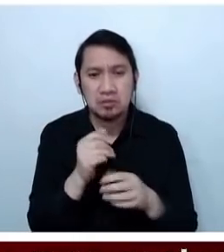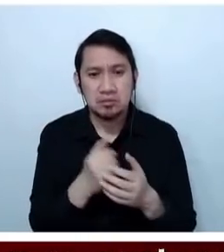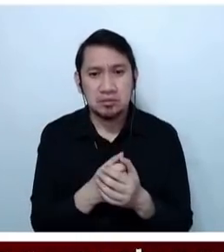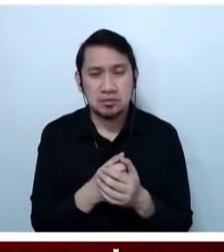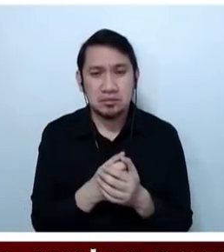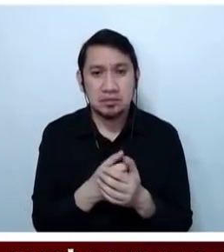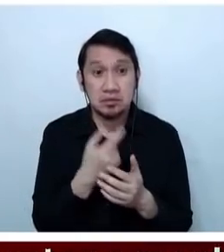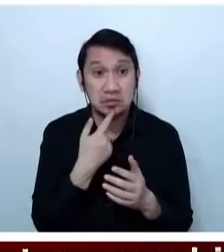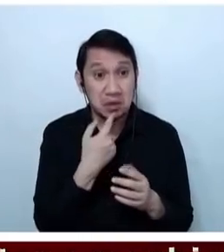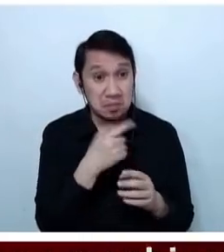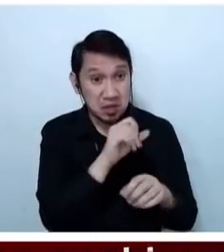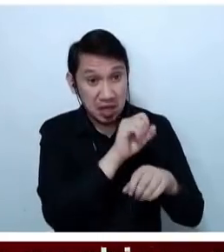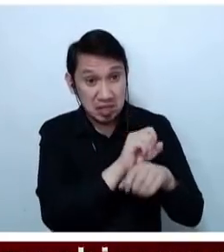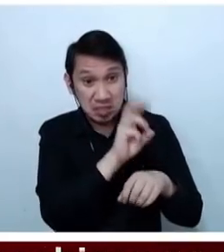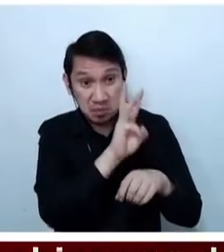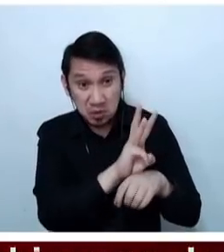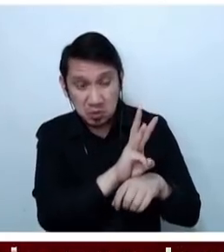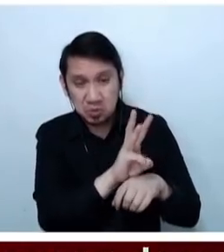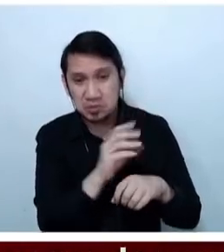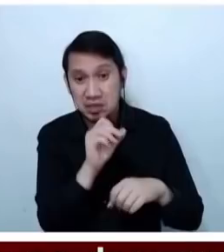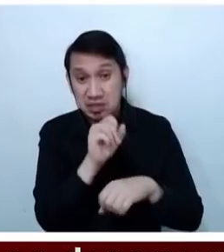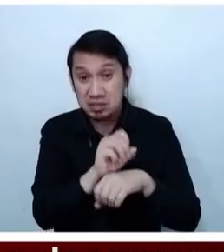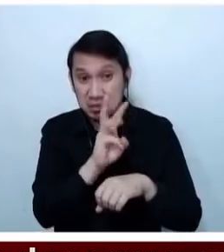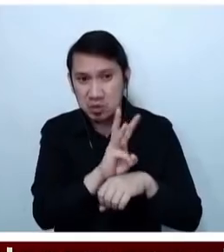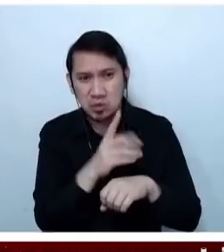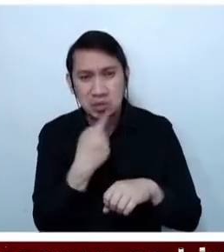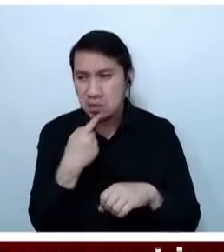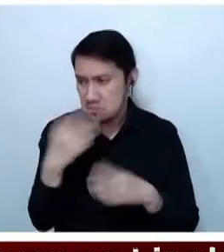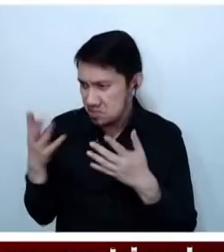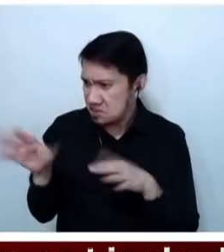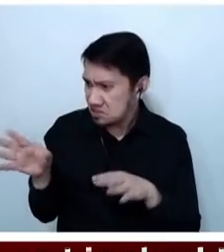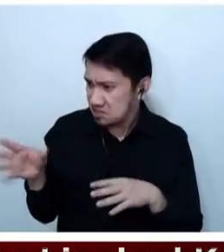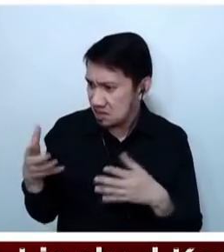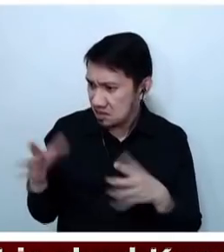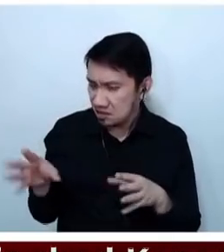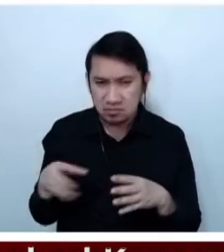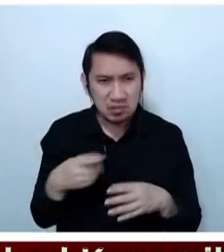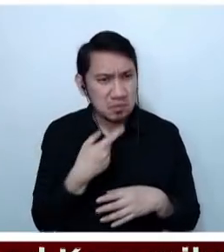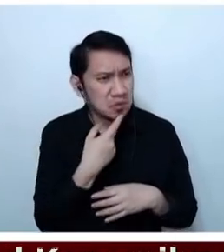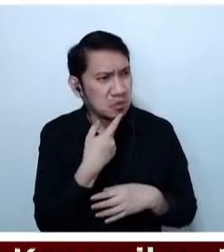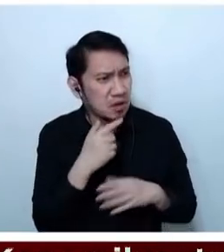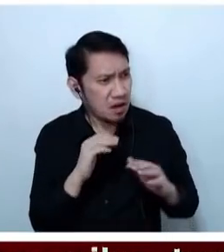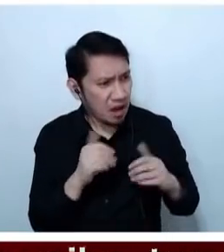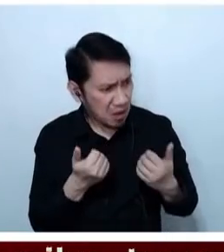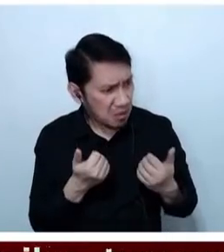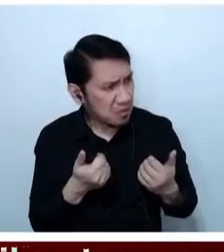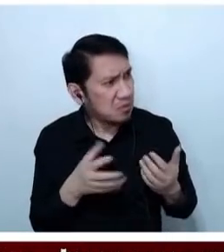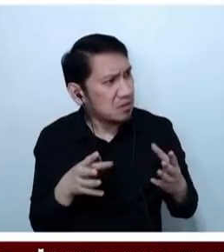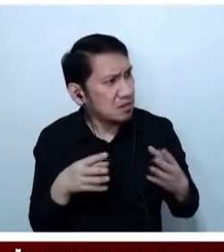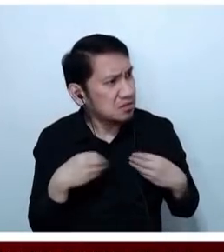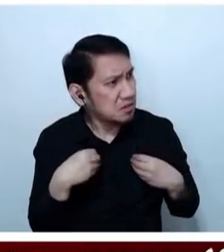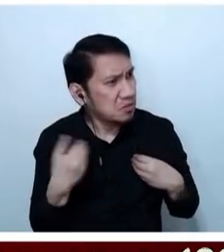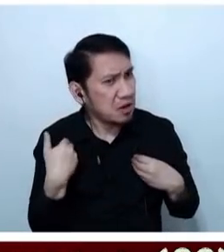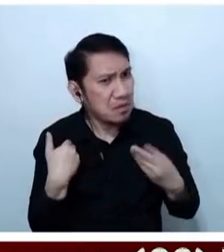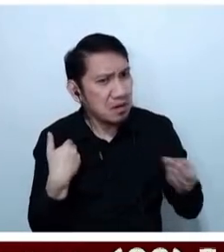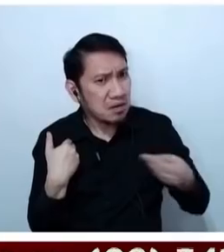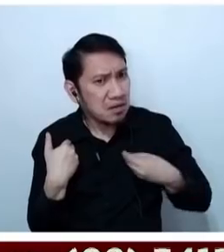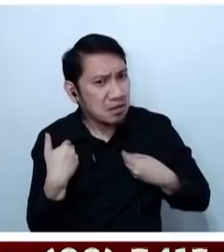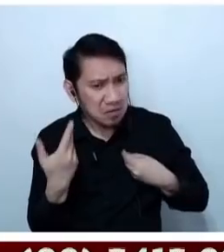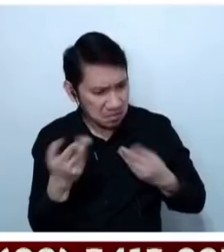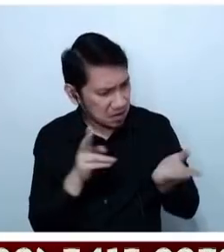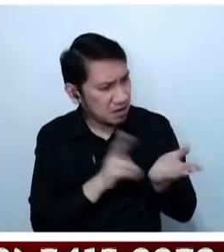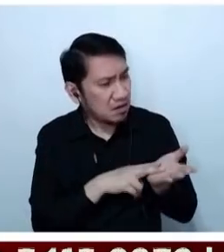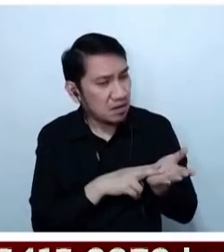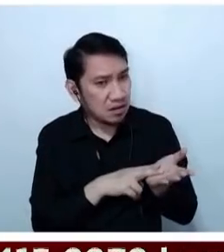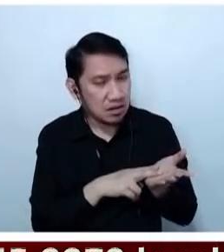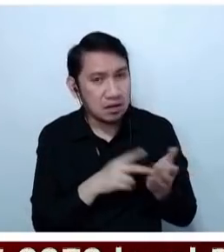ng social worker sa akin, na-claim mo na, sabi ko. Paano pong na-claim ko na eh, hindi pa nga po ako nakakapirma.